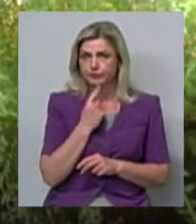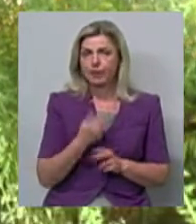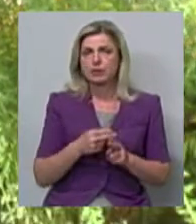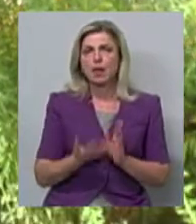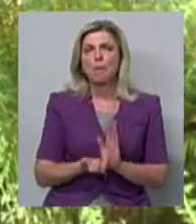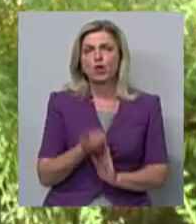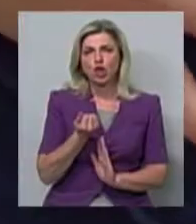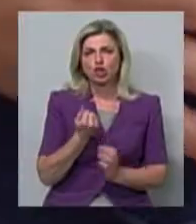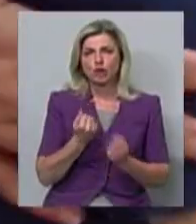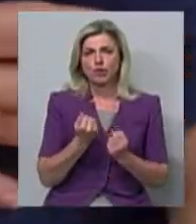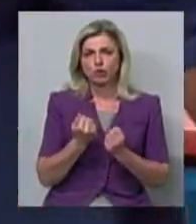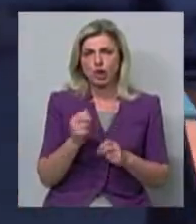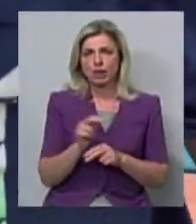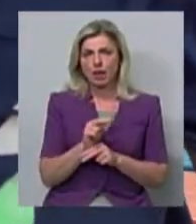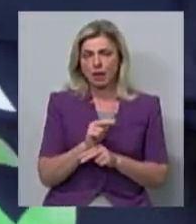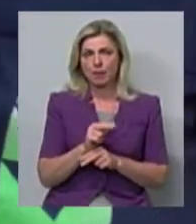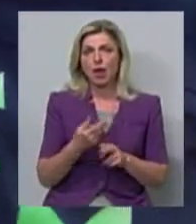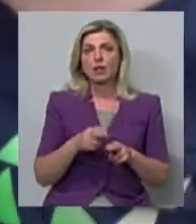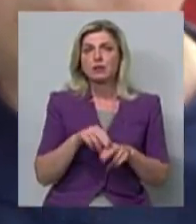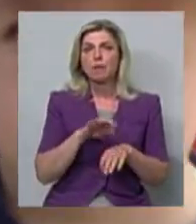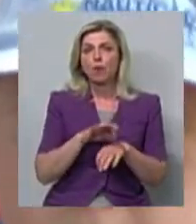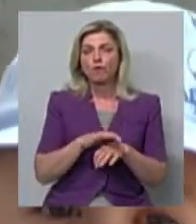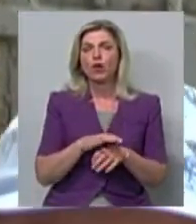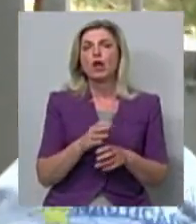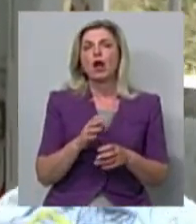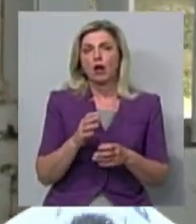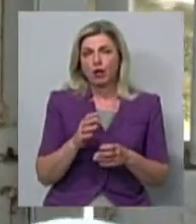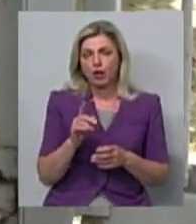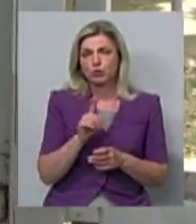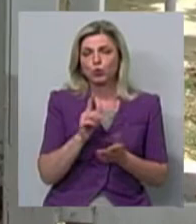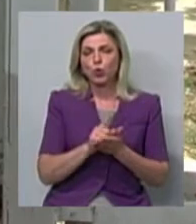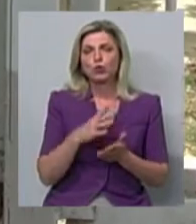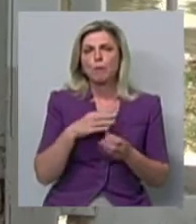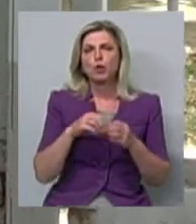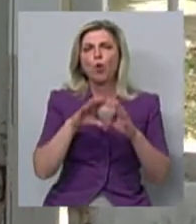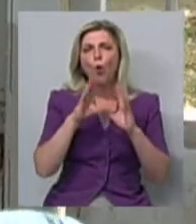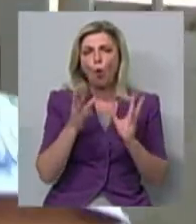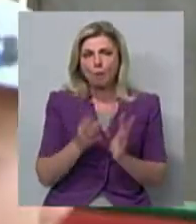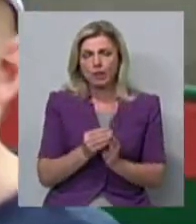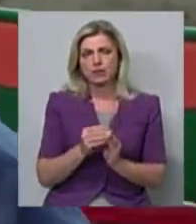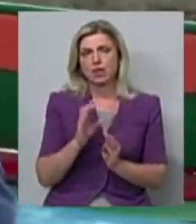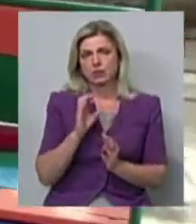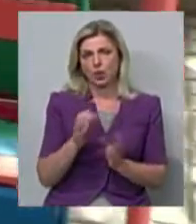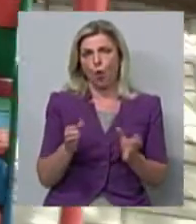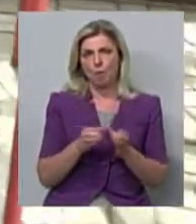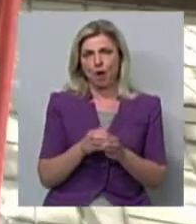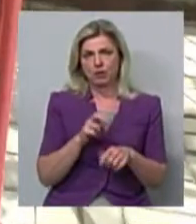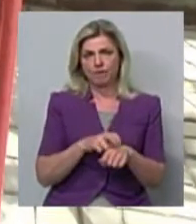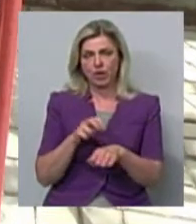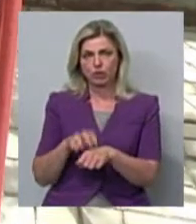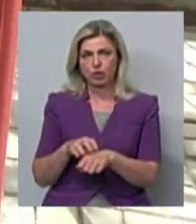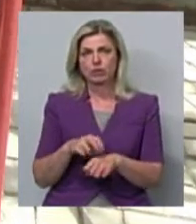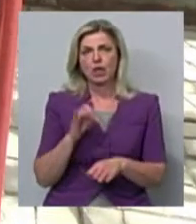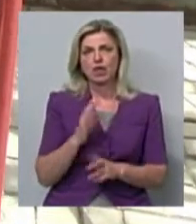терапія. В тому числі це лікування пов'язане з тим, що має бути комплекс послуг і спостереження з боку команди лікарів. Неминуче погіршуються